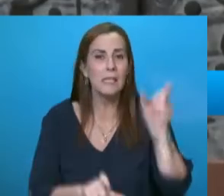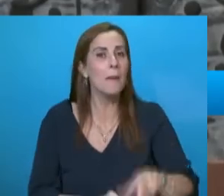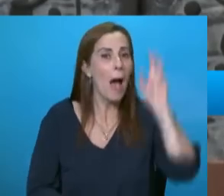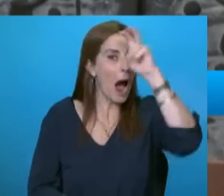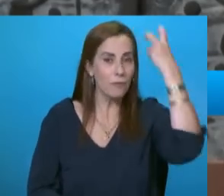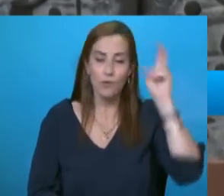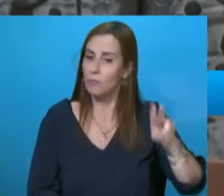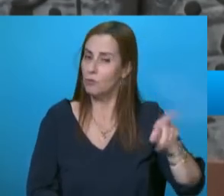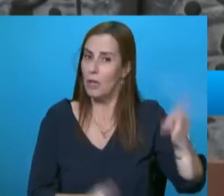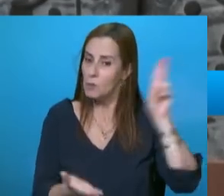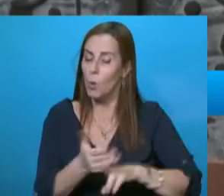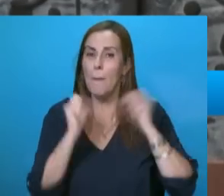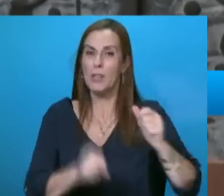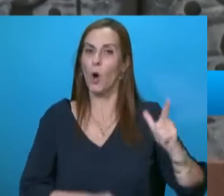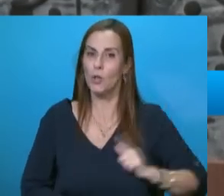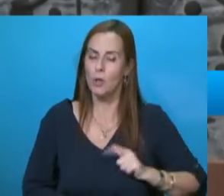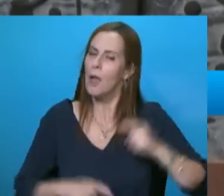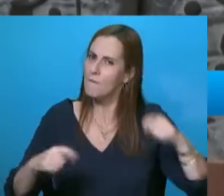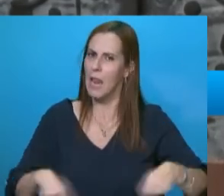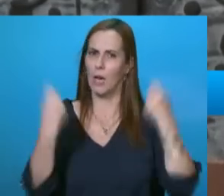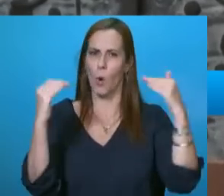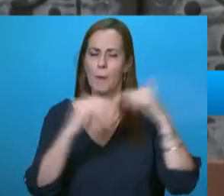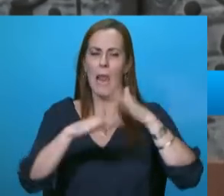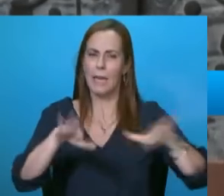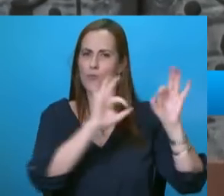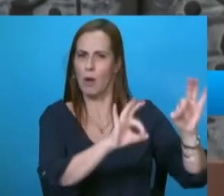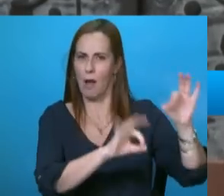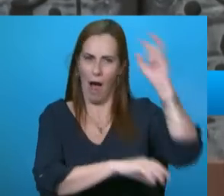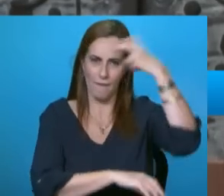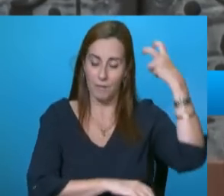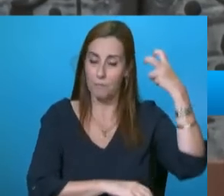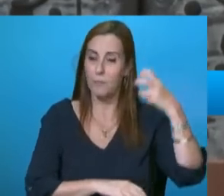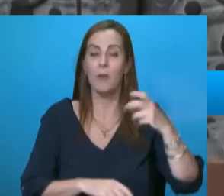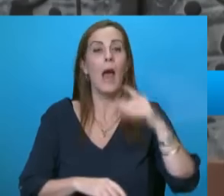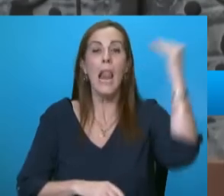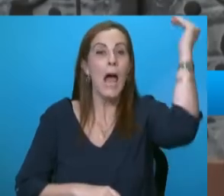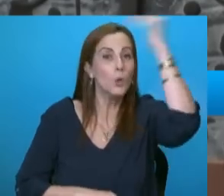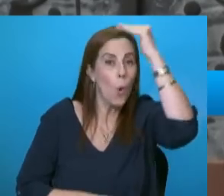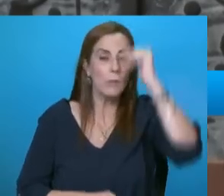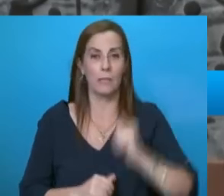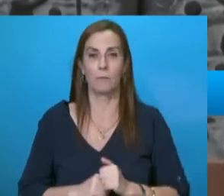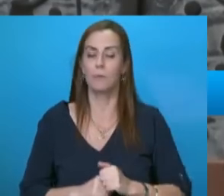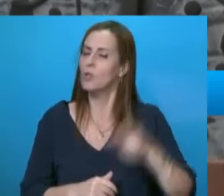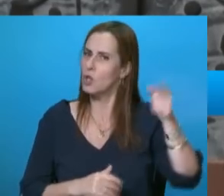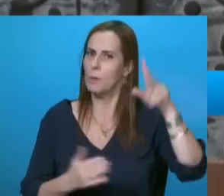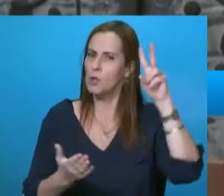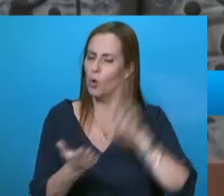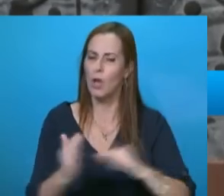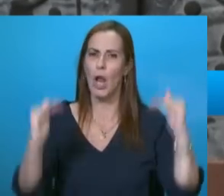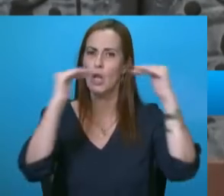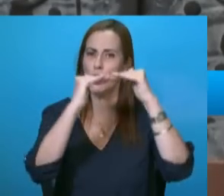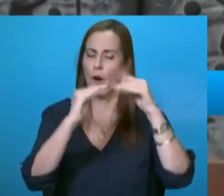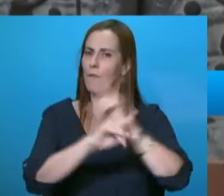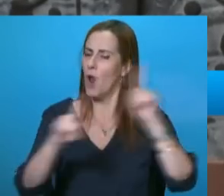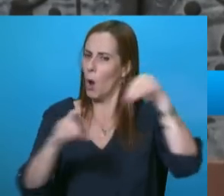שזכאים לביטחון אישי ולחינוך ראוי לילדיהם. לאחינו הדרוזים שזכאים לשוויון ולא רק